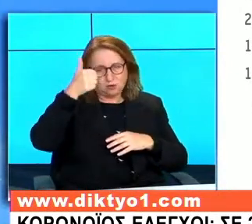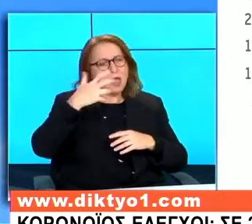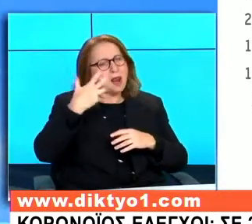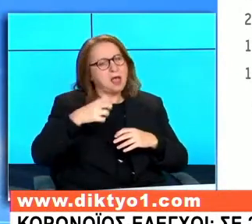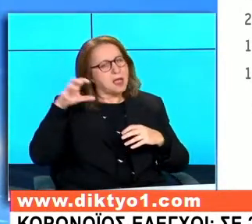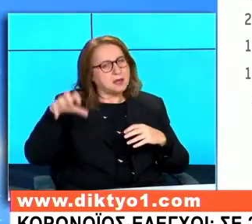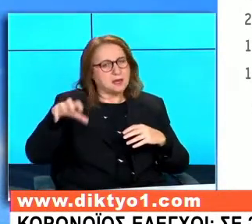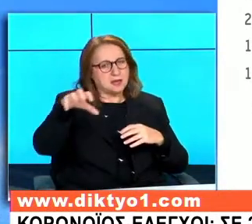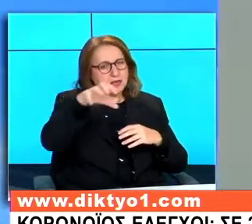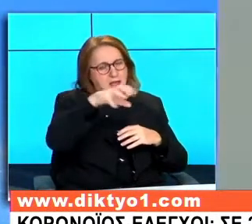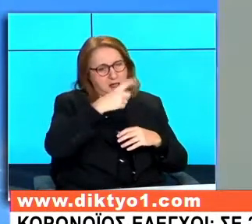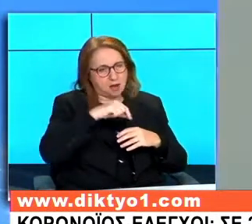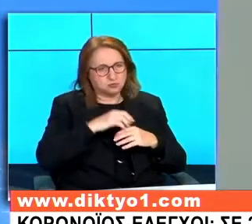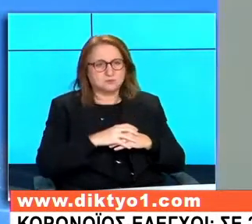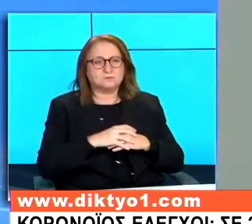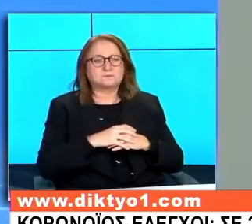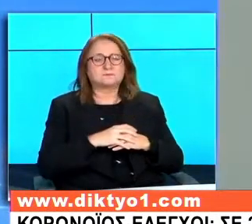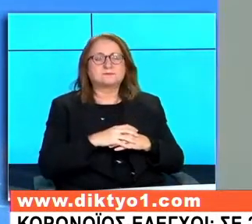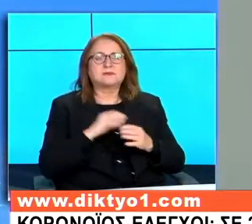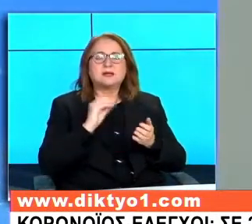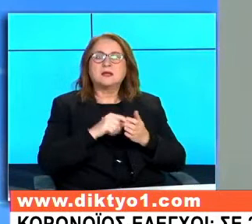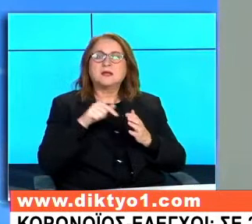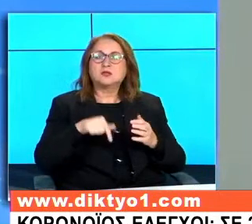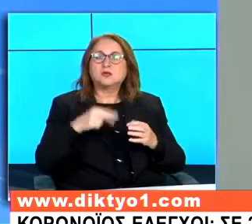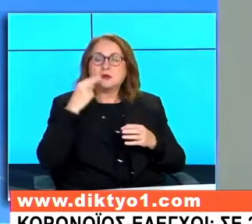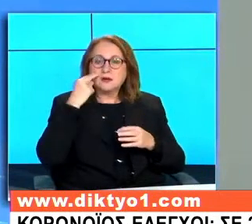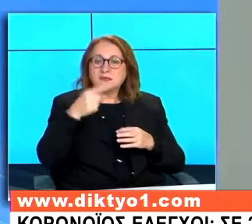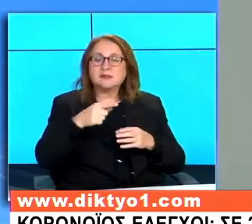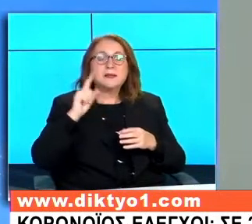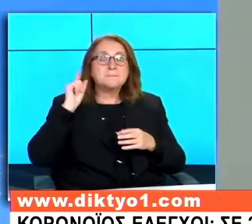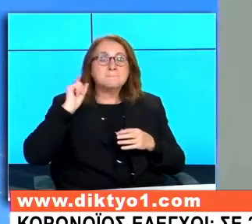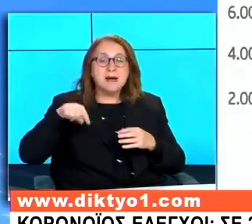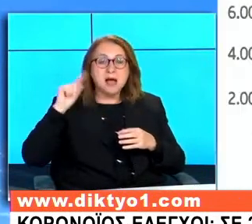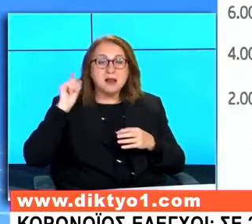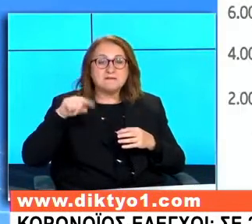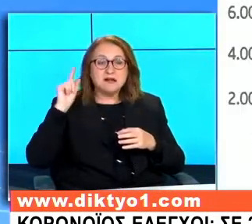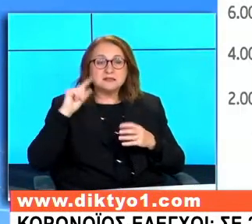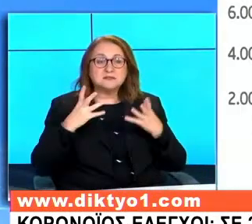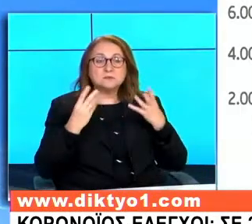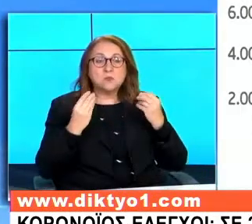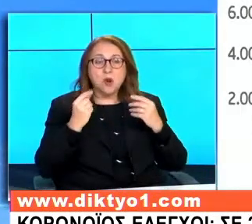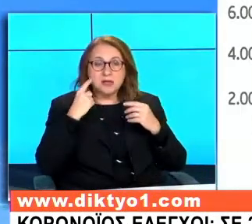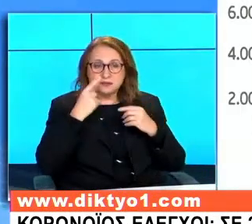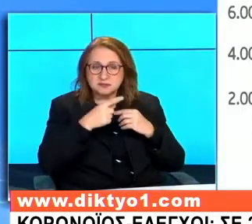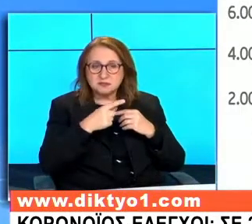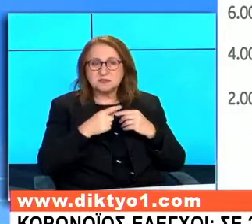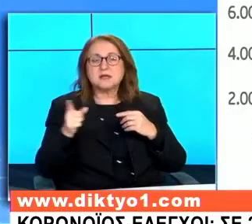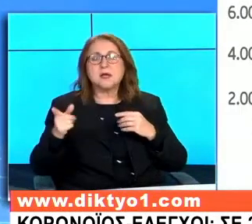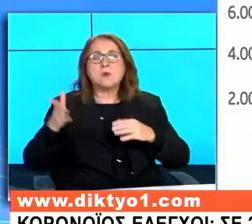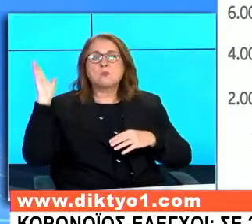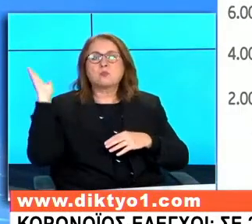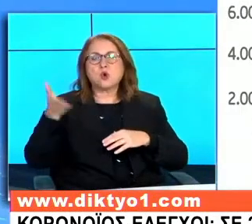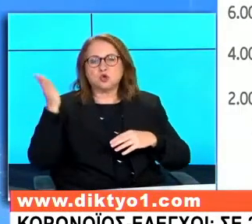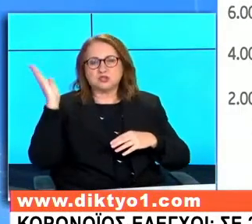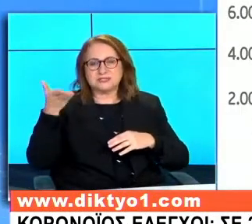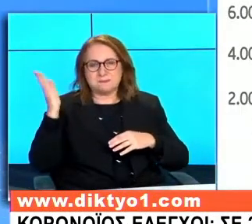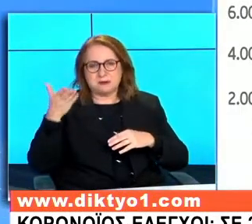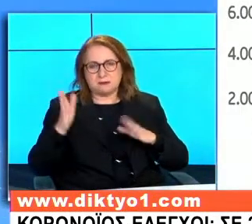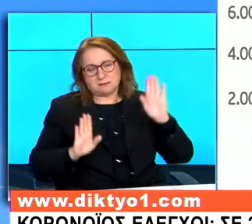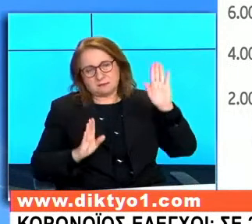Επόμενη διαφάνεια. Εδώ βλέπετε το πλήθος των παραβάσεων σε συνάρτηση με το ύψος των προστίμων. Οι παραβάσεις αφορούν